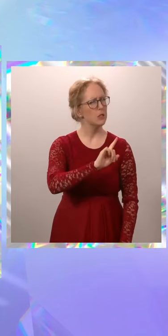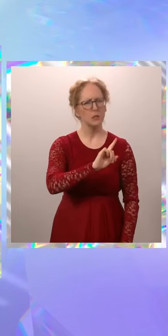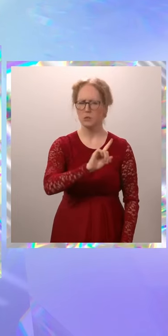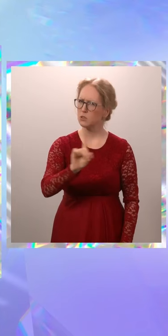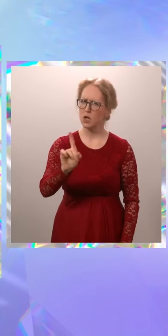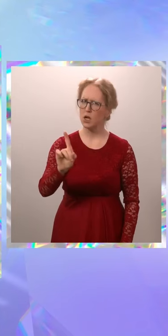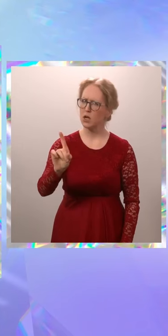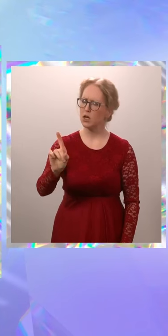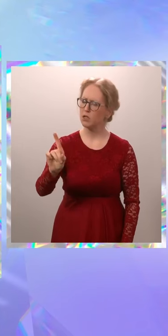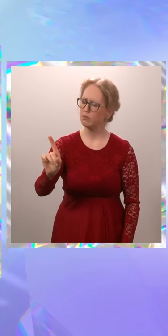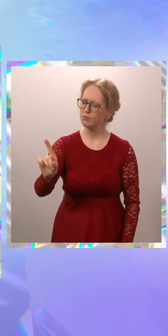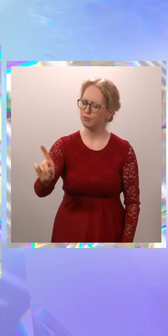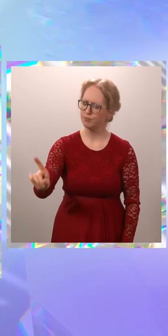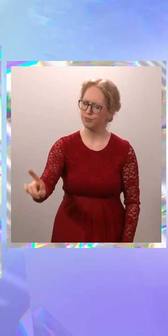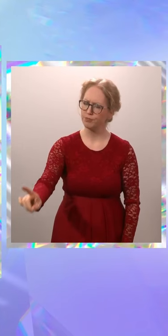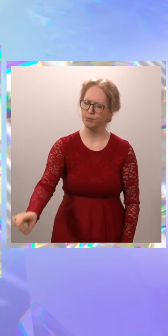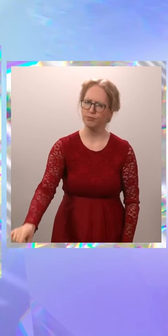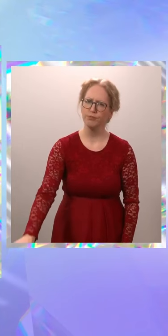koskaan